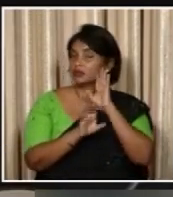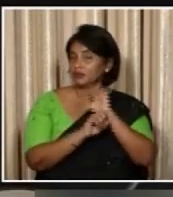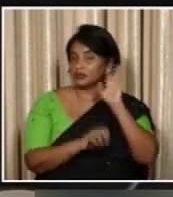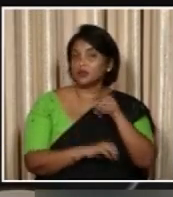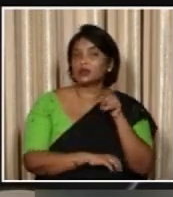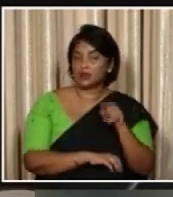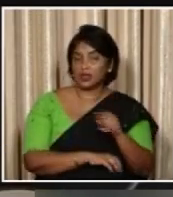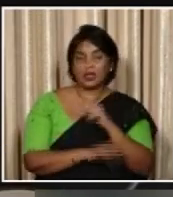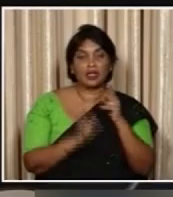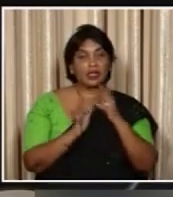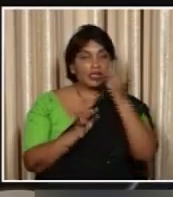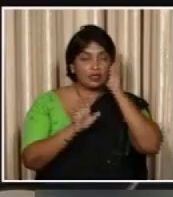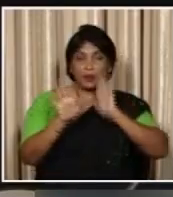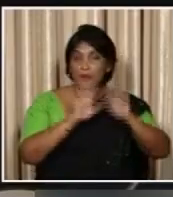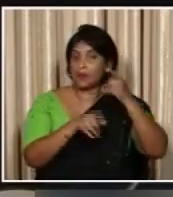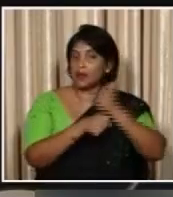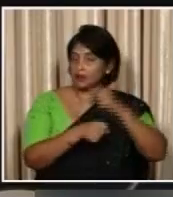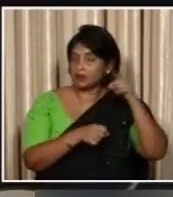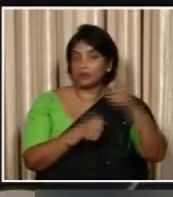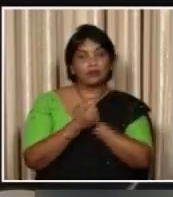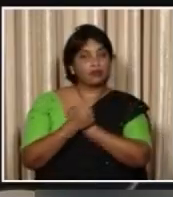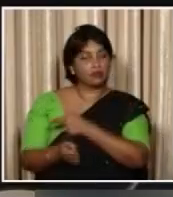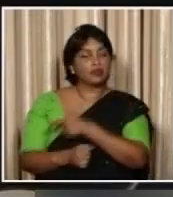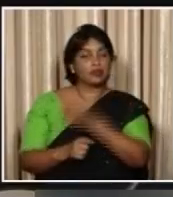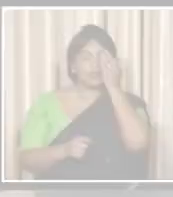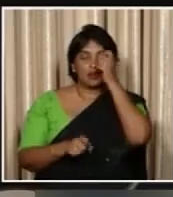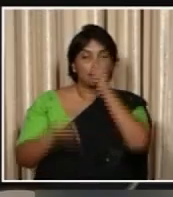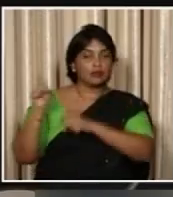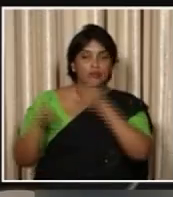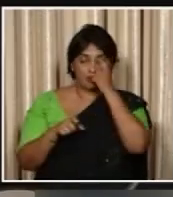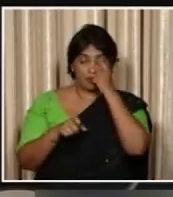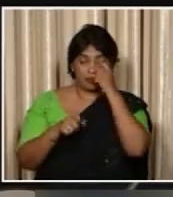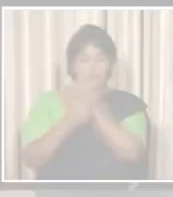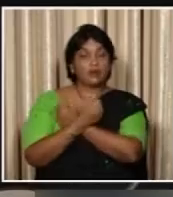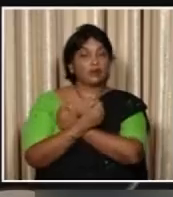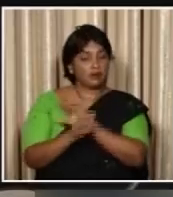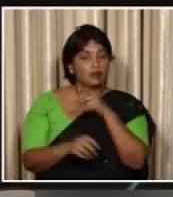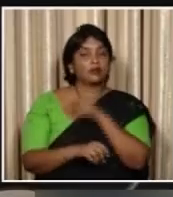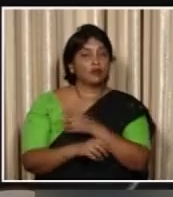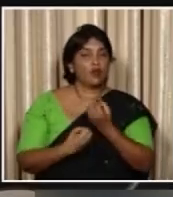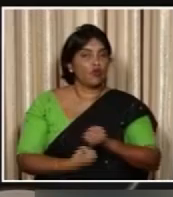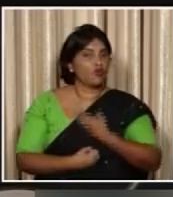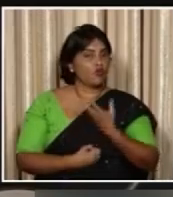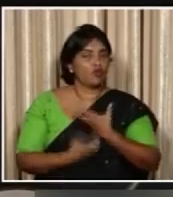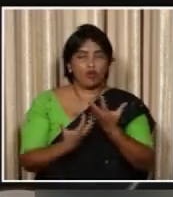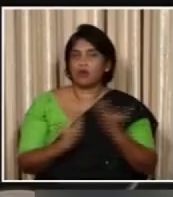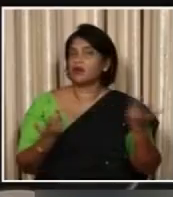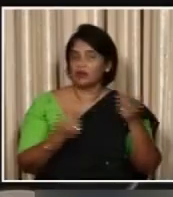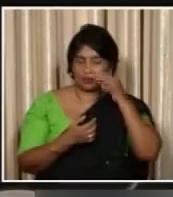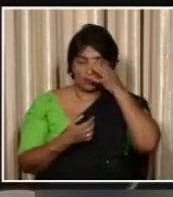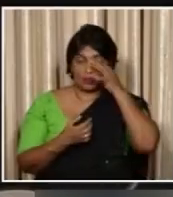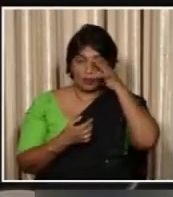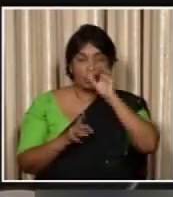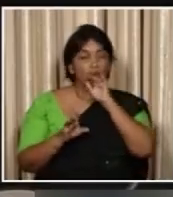තිබුණේ නෙතන්‍යාහු ප්‍රමුඛ පාලනයට රඳවාගෙන සිටින ඊශ්‍රායල් ජාතිකයන් නිදහස් කර ගැන්මට උනන්දුවක් වුමනාවක් නැති බවයි.